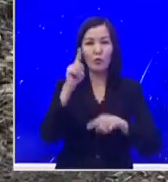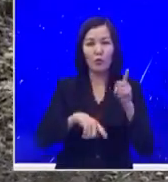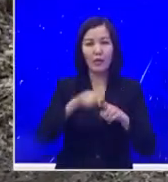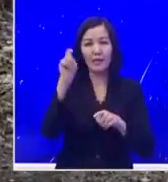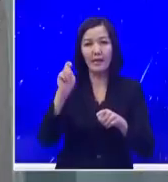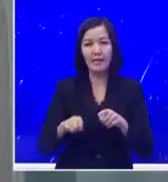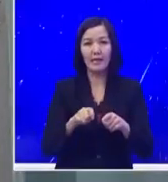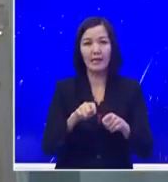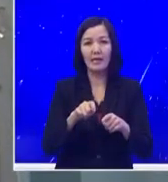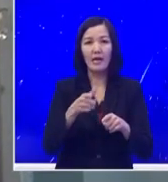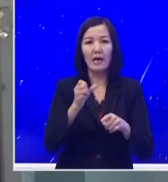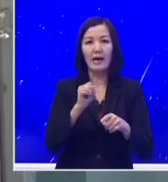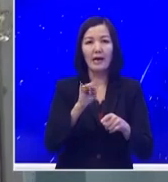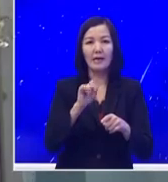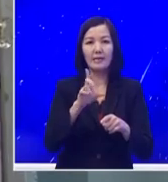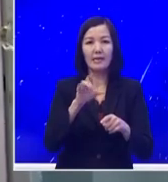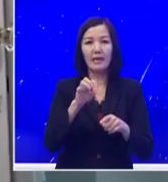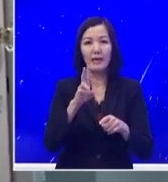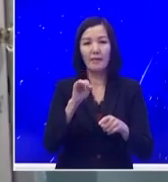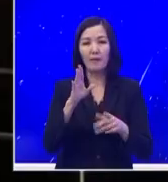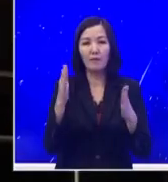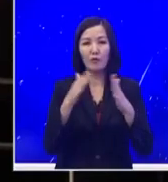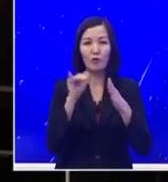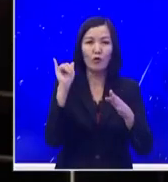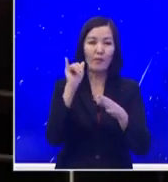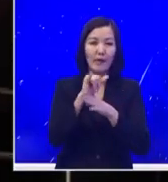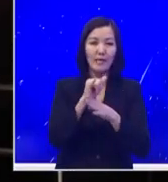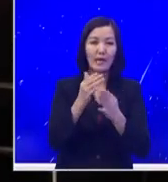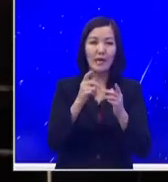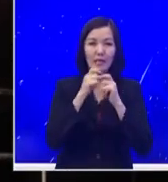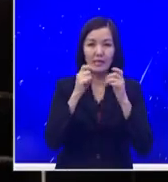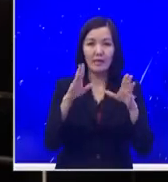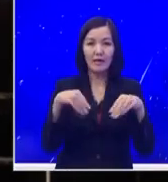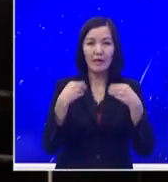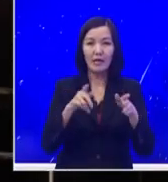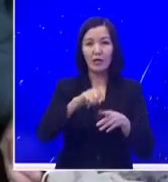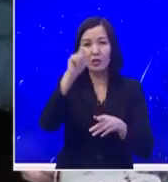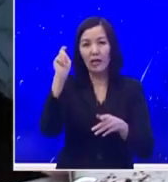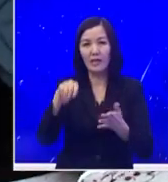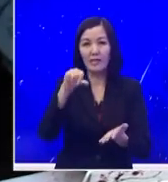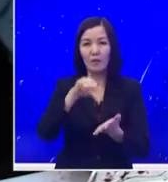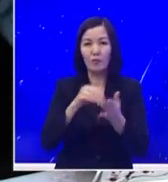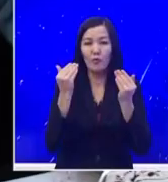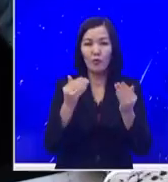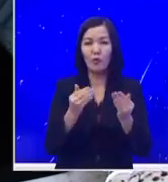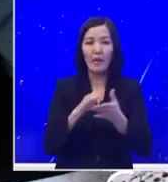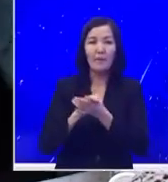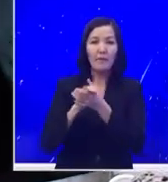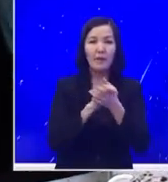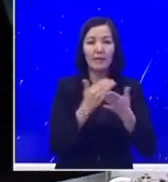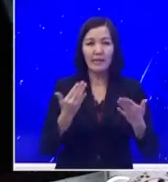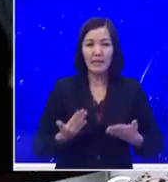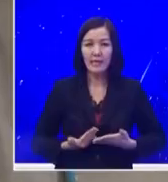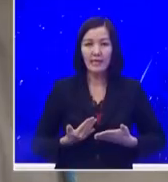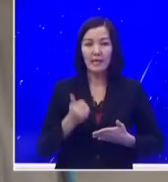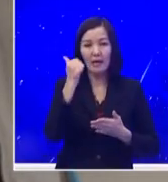ардагері Ғайыс Егенбердиевтің үйіне барды. Сый сияпаттарын табыстады. Сұрапыл соғыста шайқасып, бүгінде бейбіт елдің қазыналы